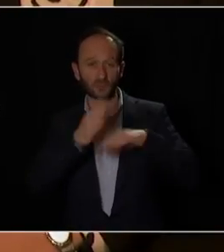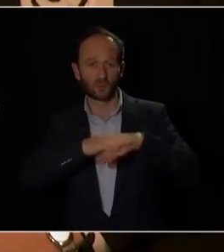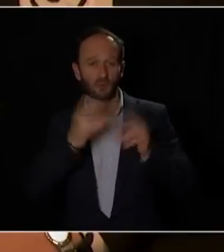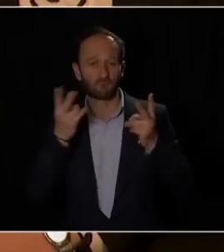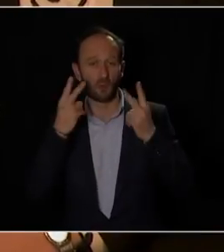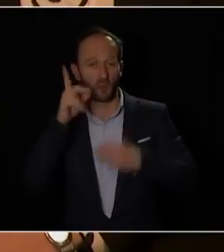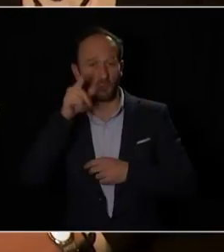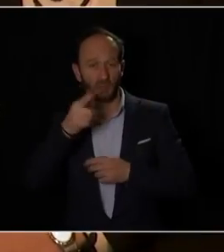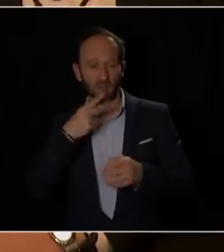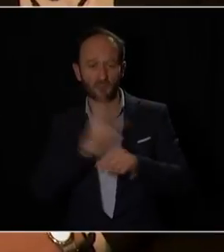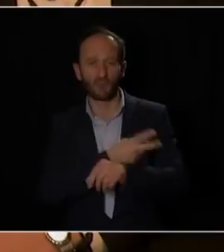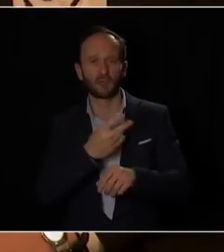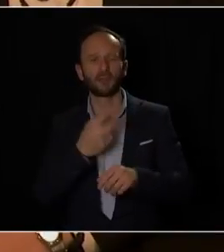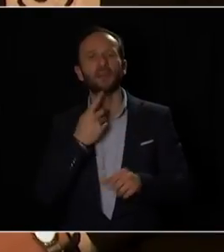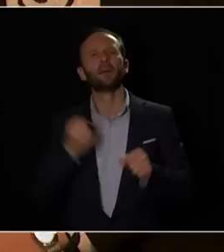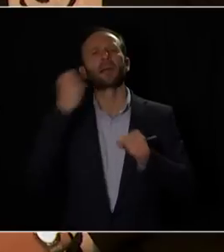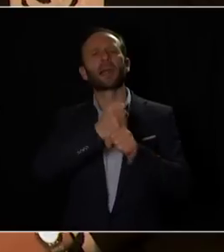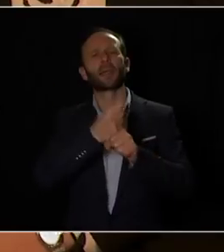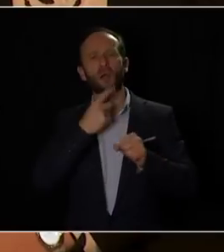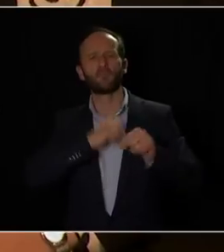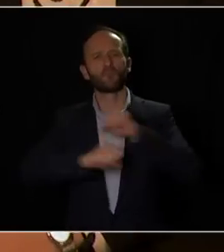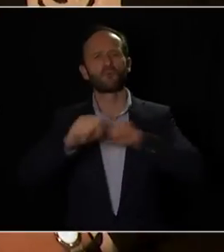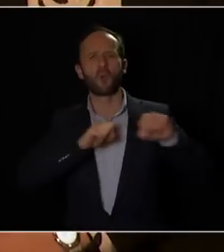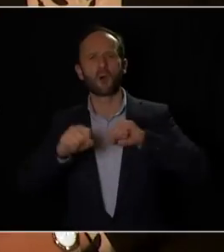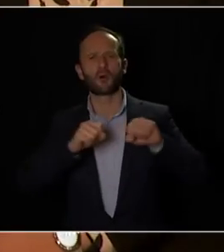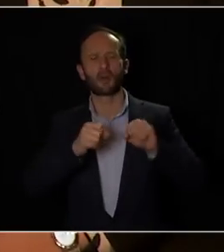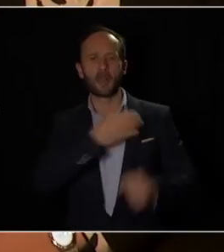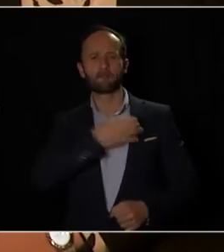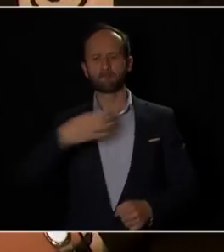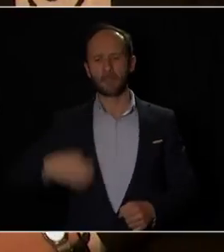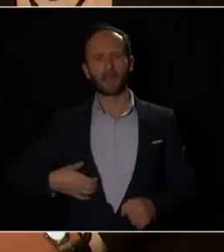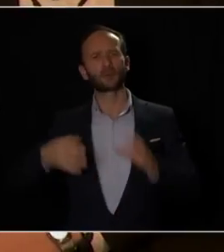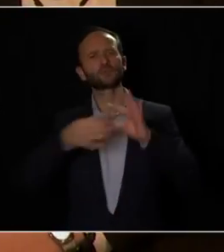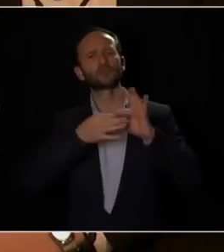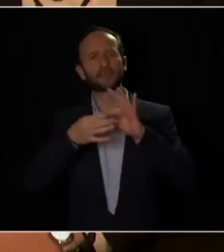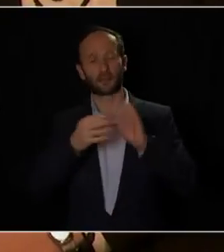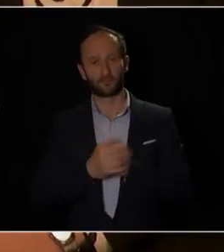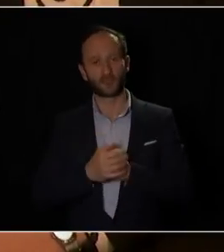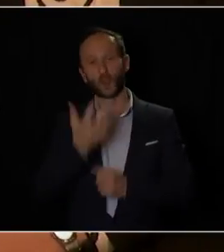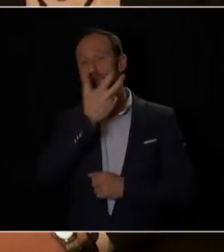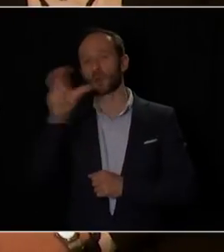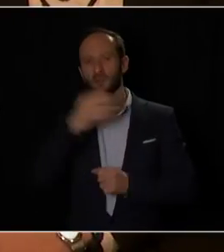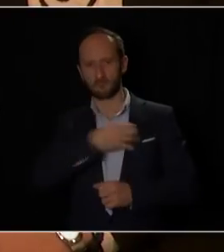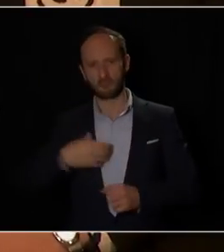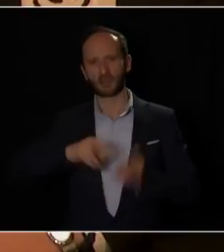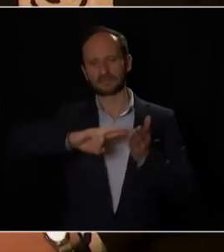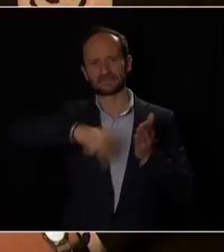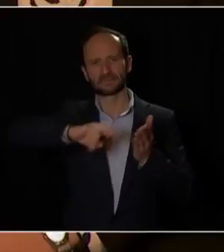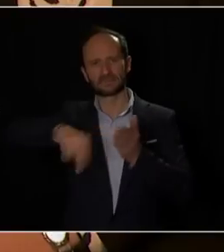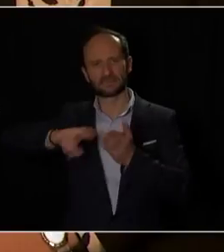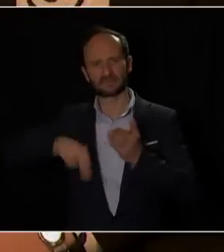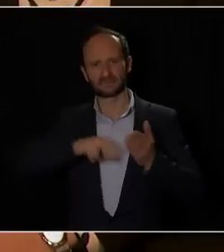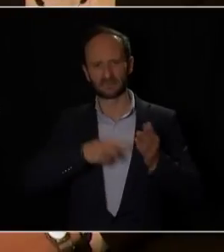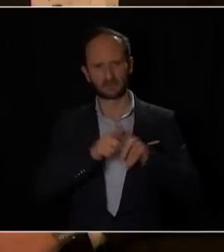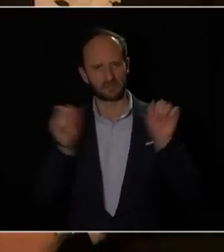un grand mouvement qui s'appelle Maires solidaires. Plus de 300 maires ont ainsi signé l'appel et se sont mobilisés